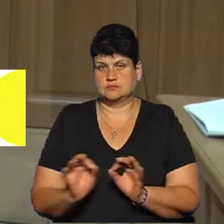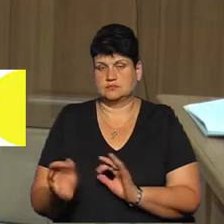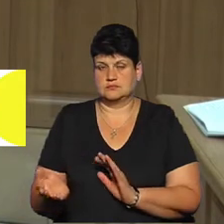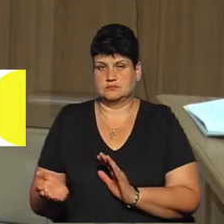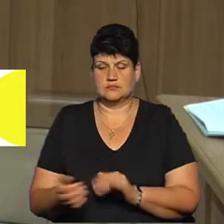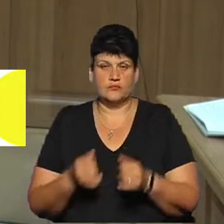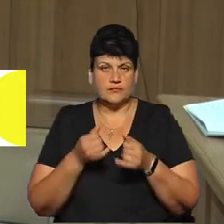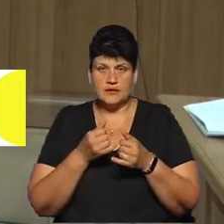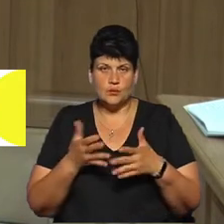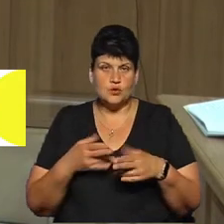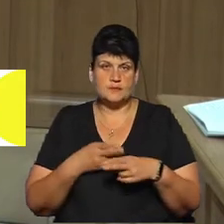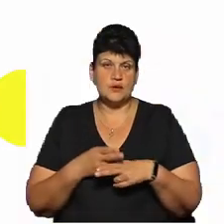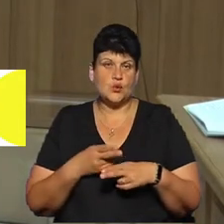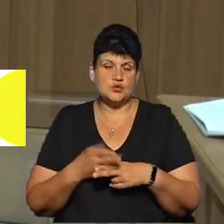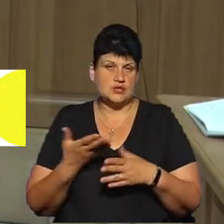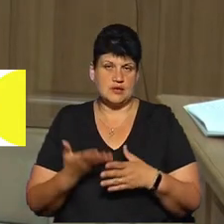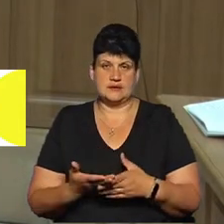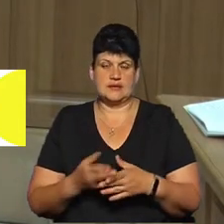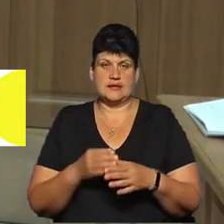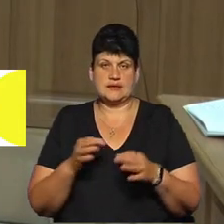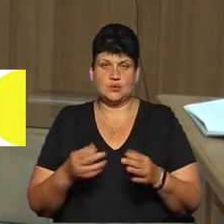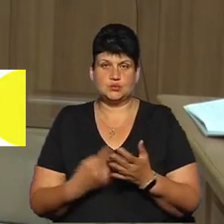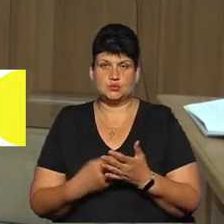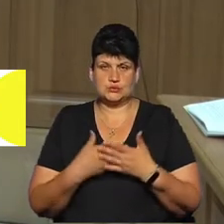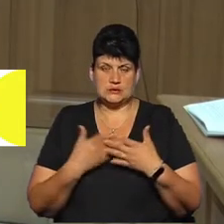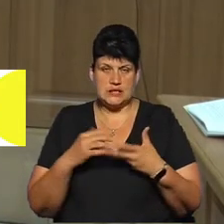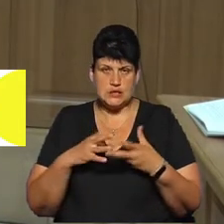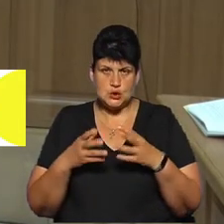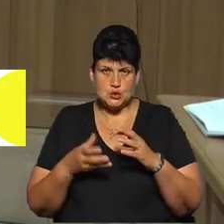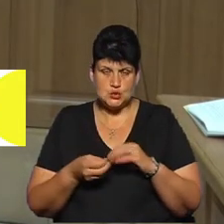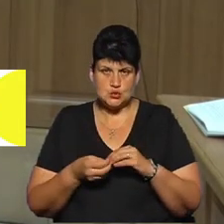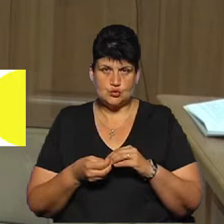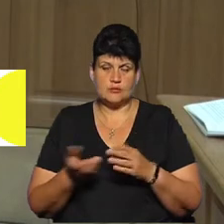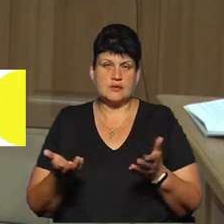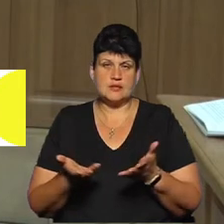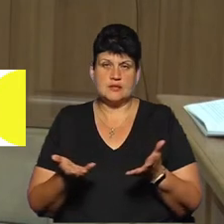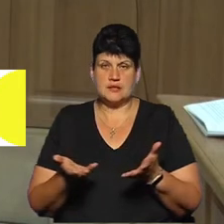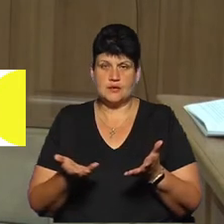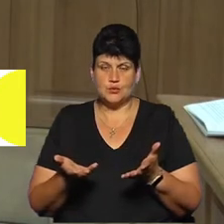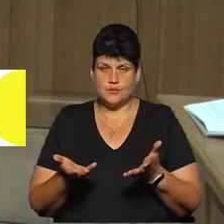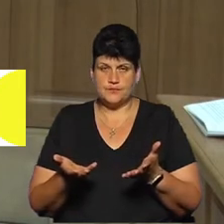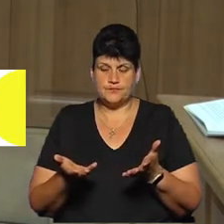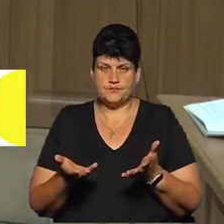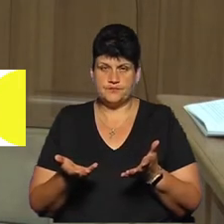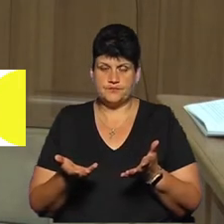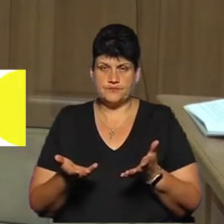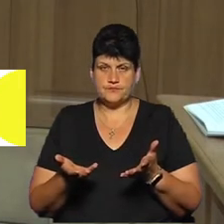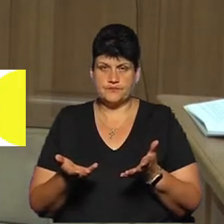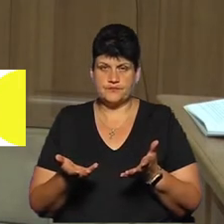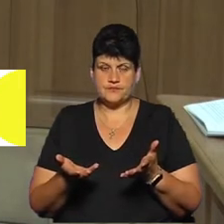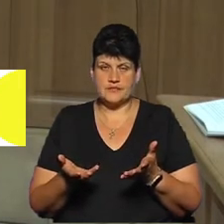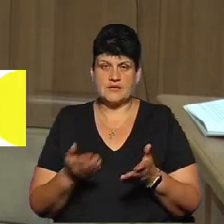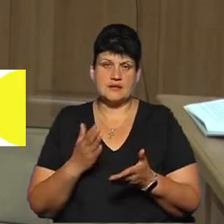він перешкоджати і жодного доказу немає. Сума, яка цієї неправомірної вигоди, вона складає по